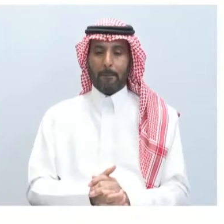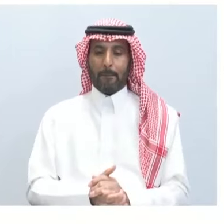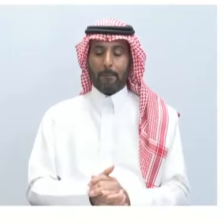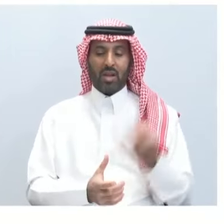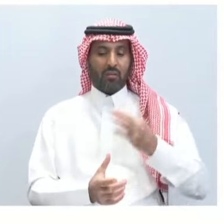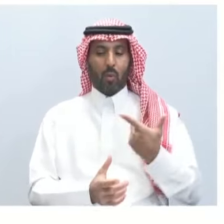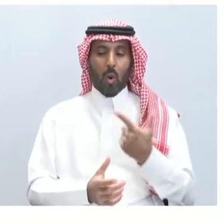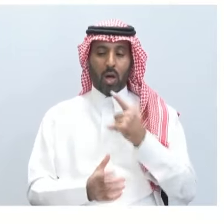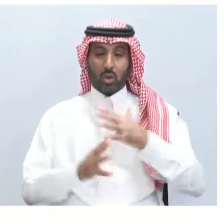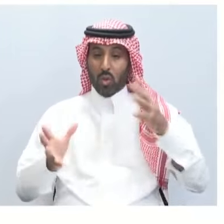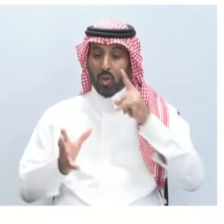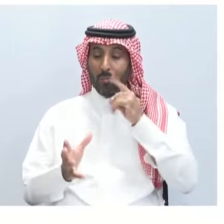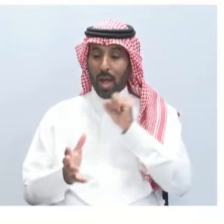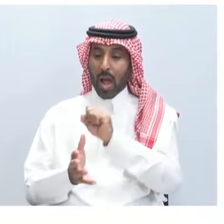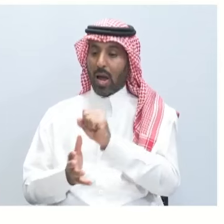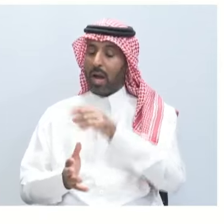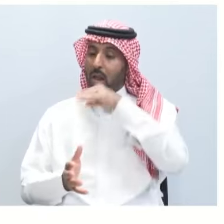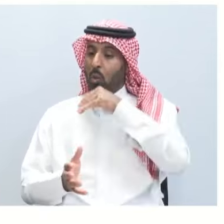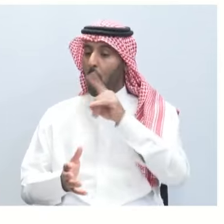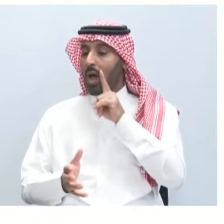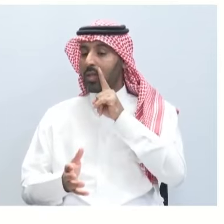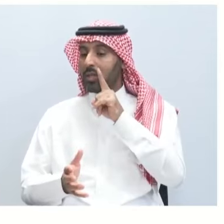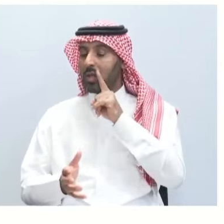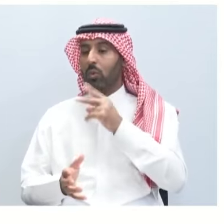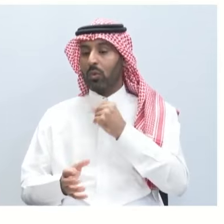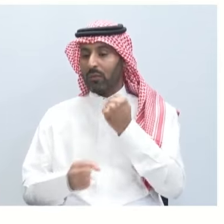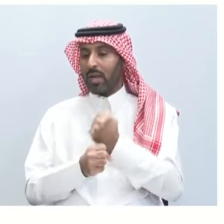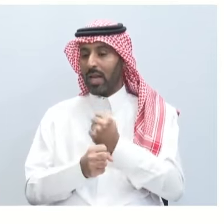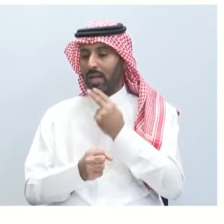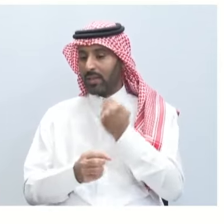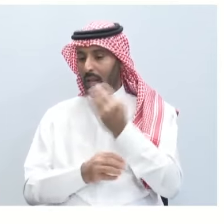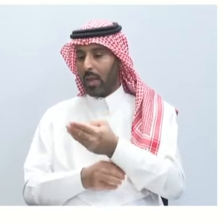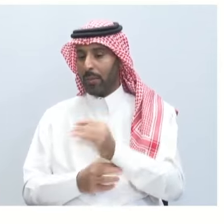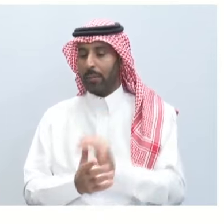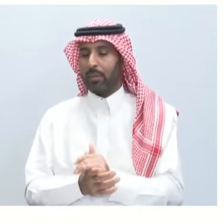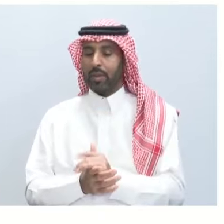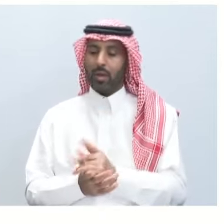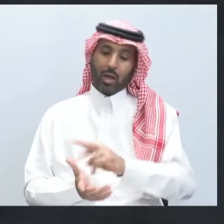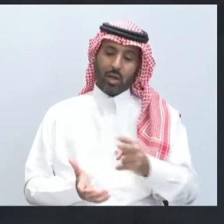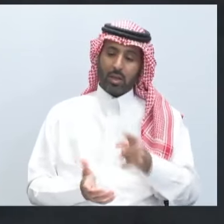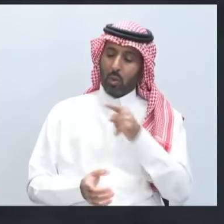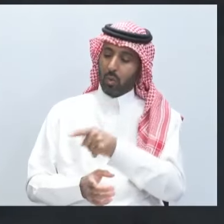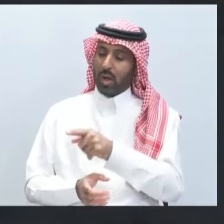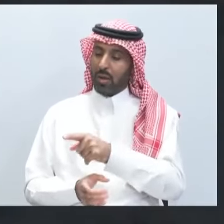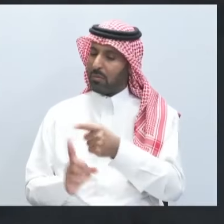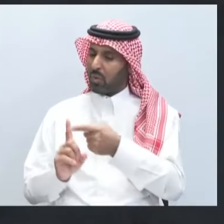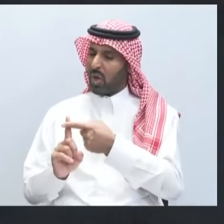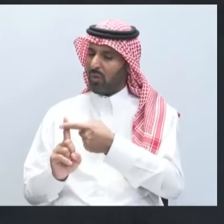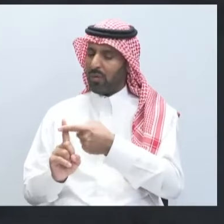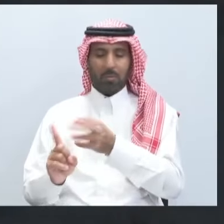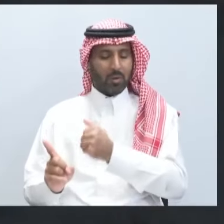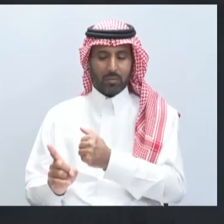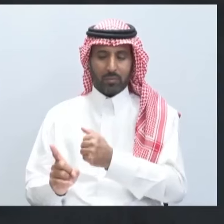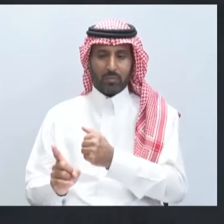الفوائد عظم حق الوالدين والبر بهما والاحسان اليهما حتى لو كان على غير اسلام